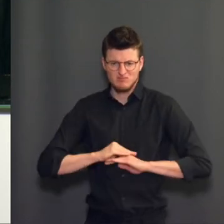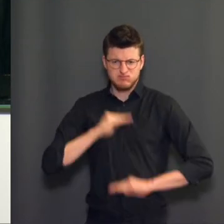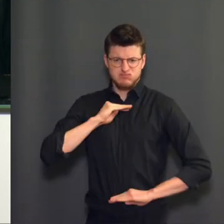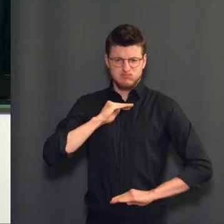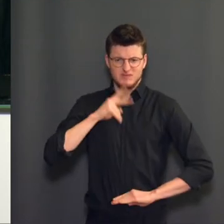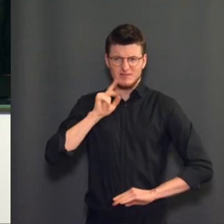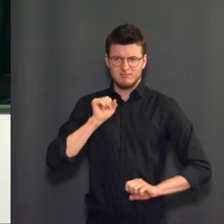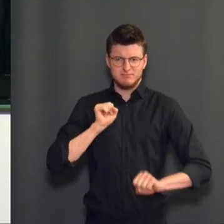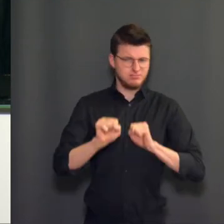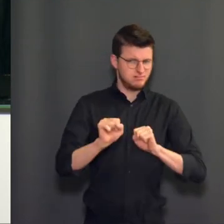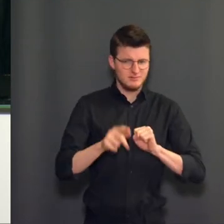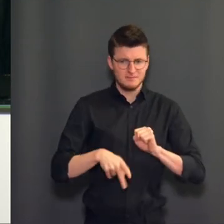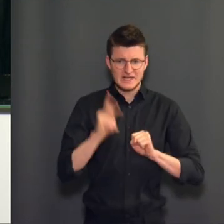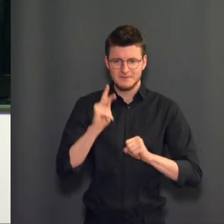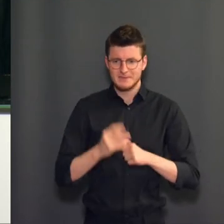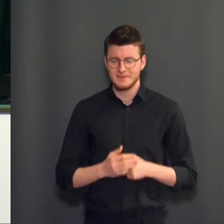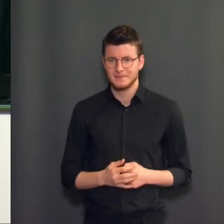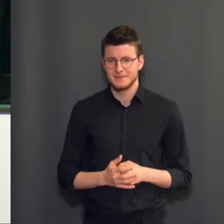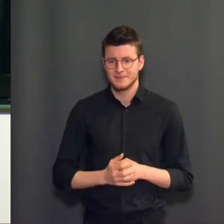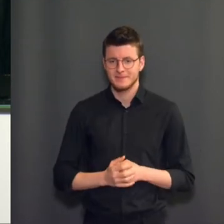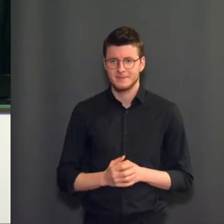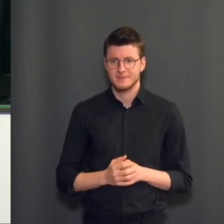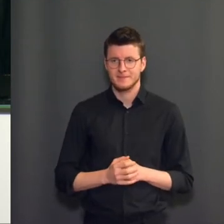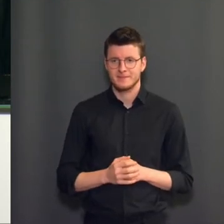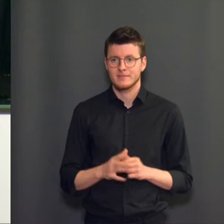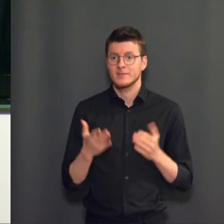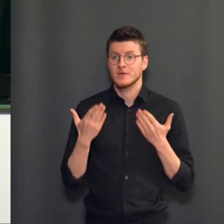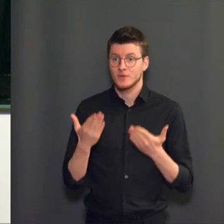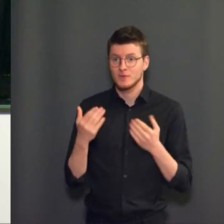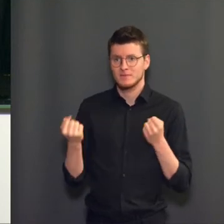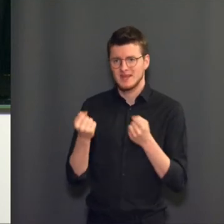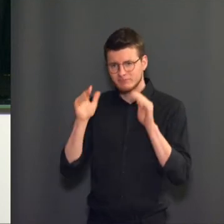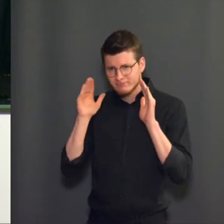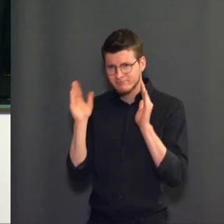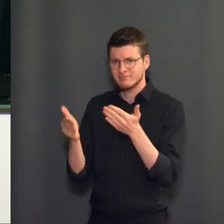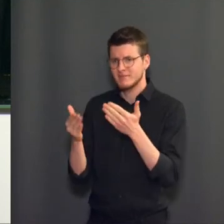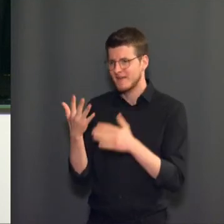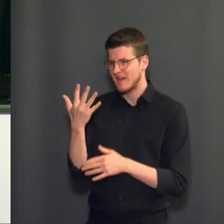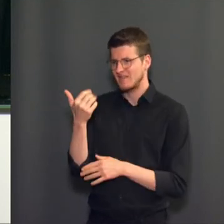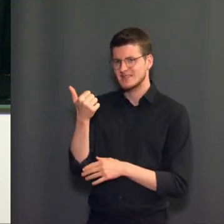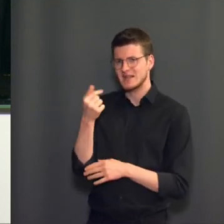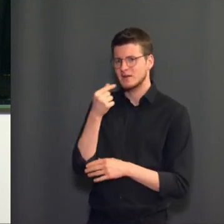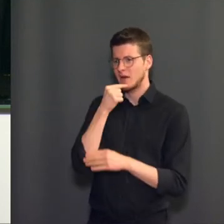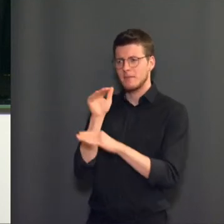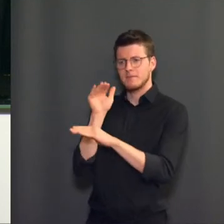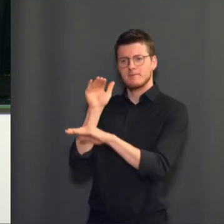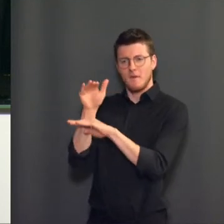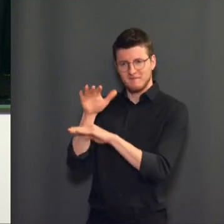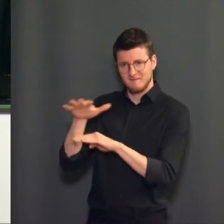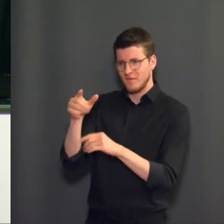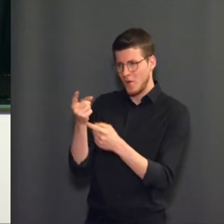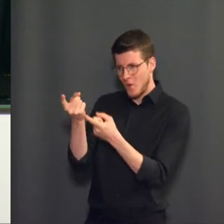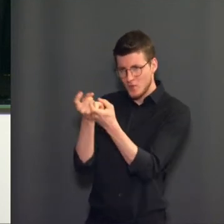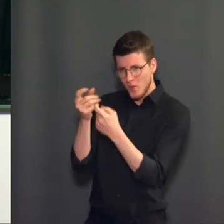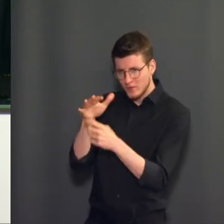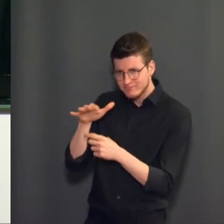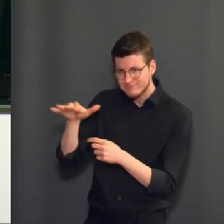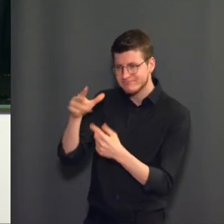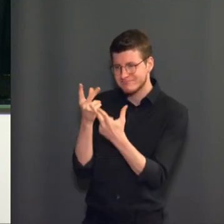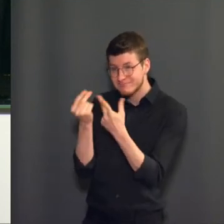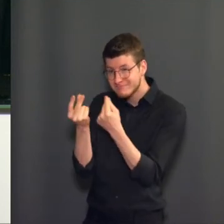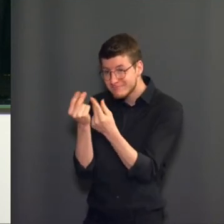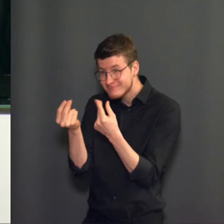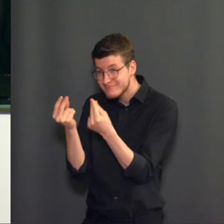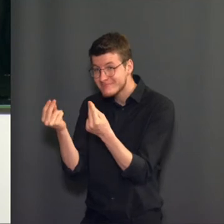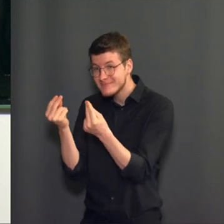Wij zijn volop bezig met het vaccineren van de 65-plussers. En de uitnodigingen voor de risicopatiënten van jonger